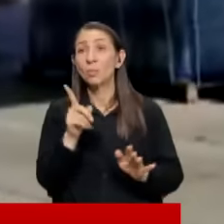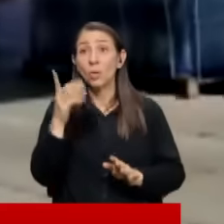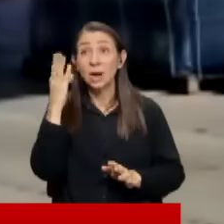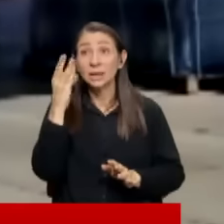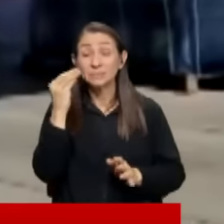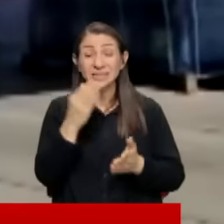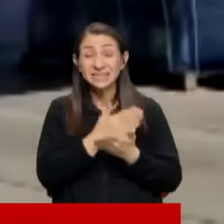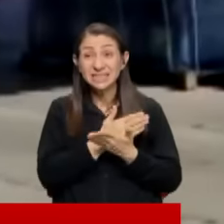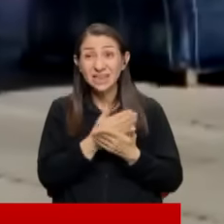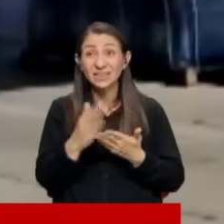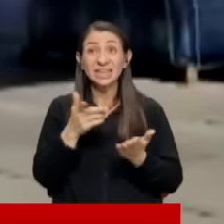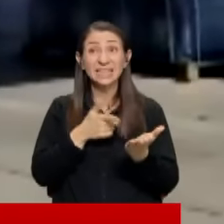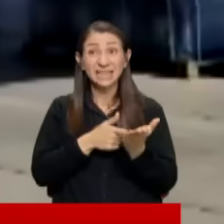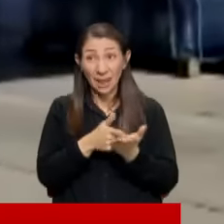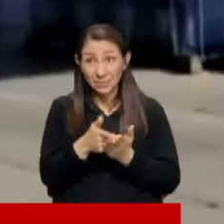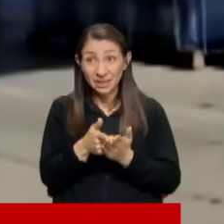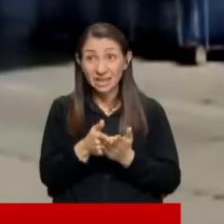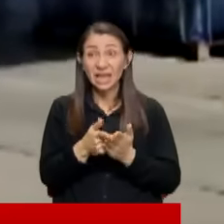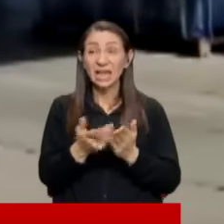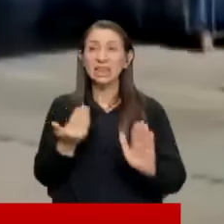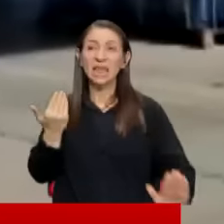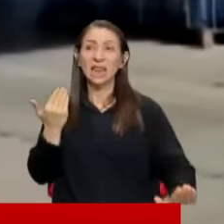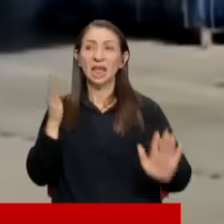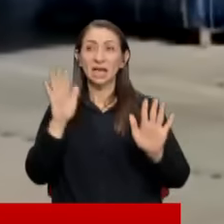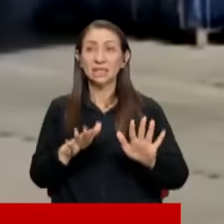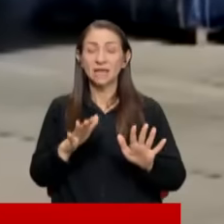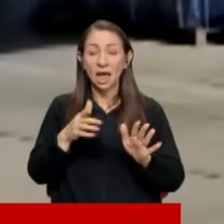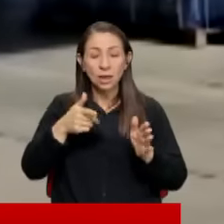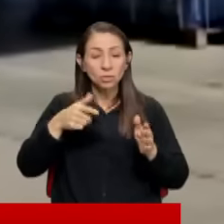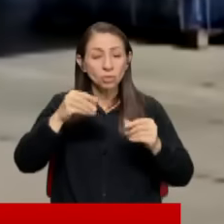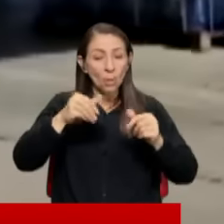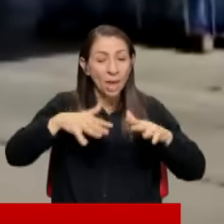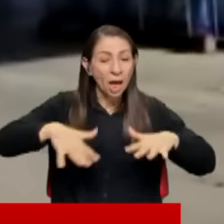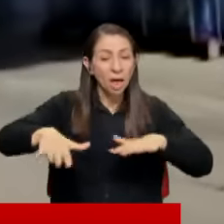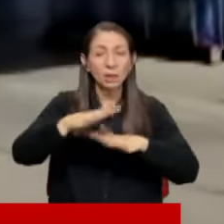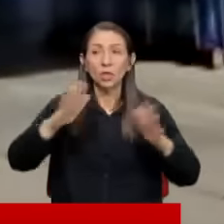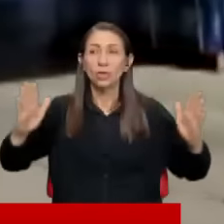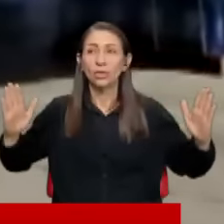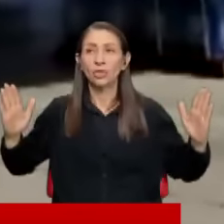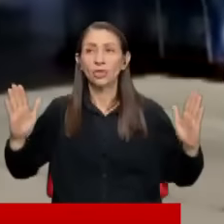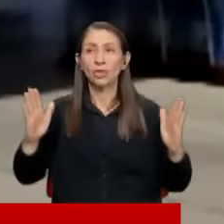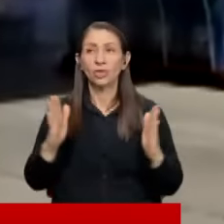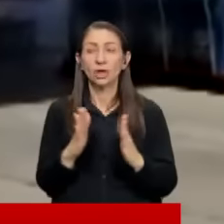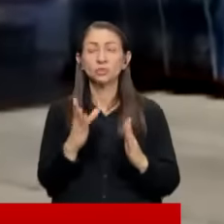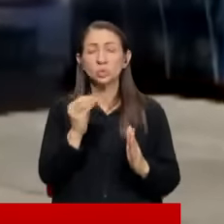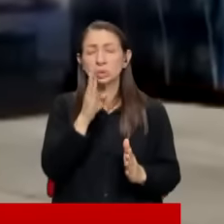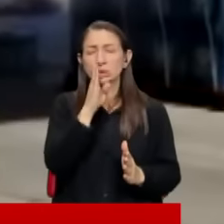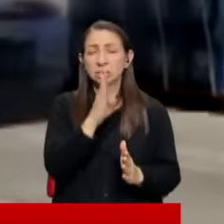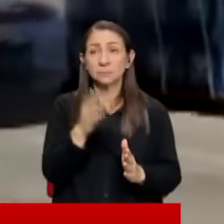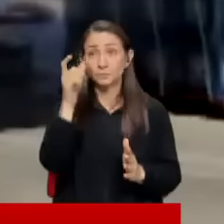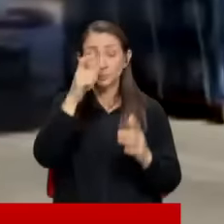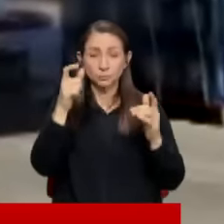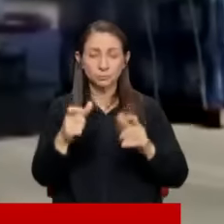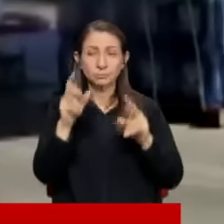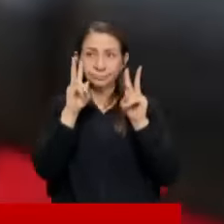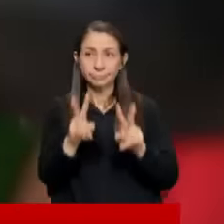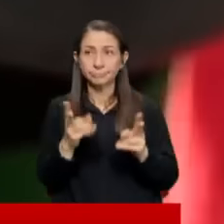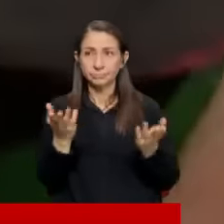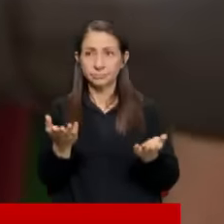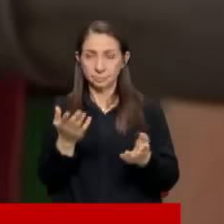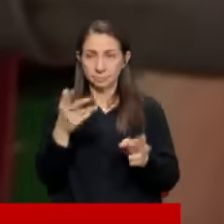anlamda sürdürülebilir tarımın geride kaldığını, ekim alanlarının azaldığını ciddi bir şekilde ülkemizde